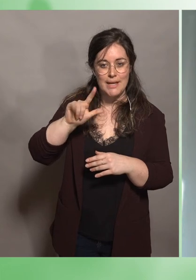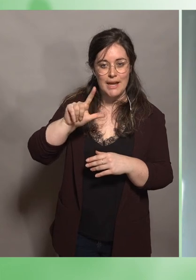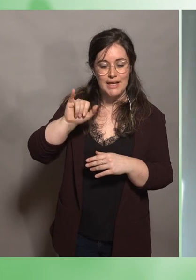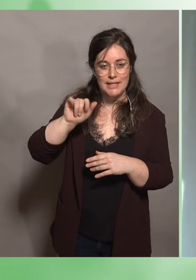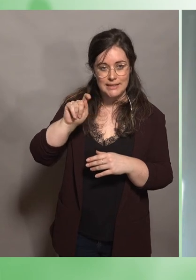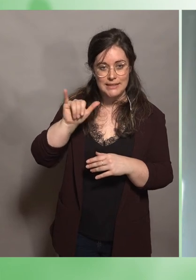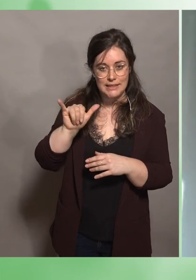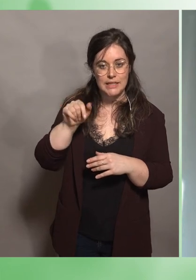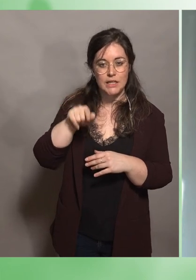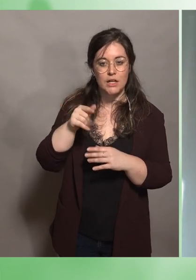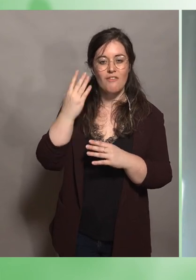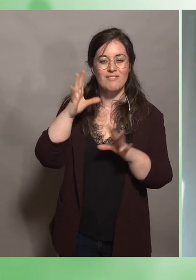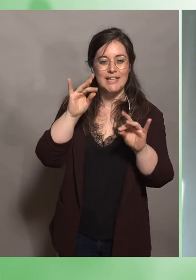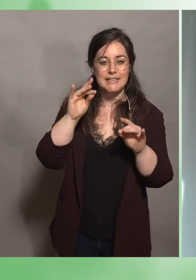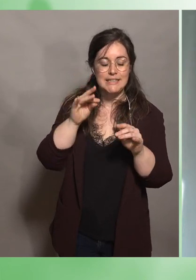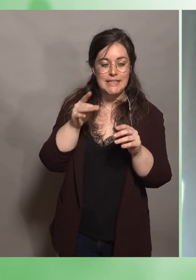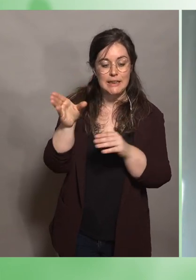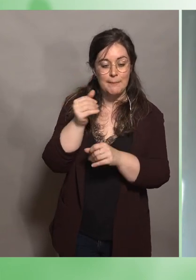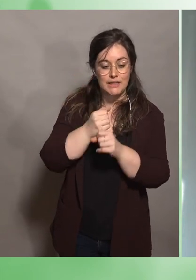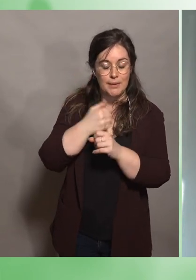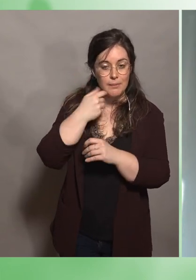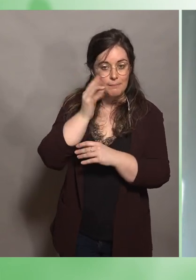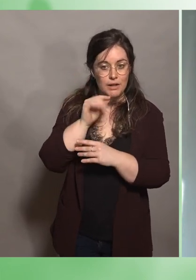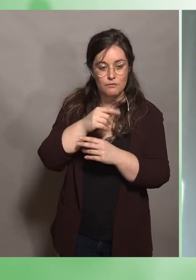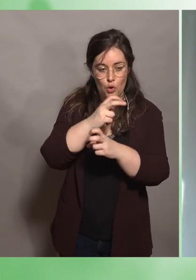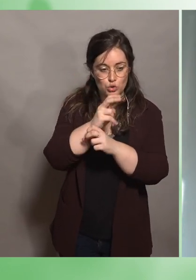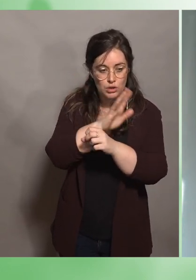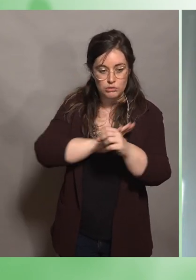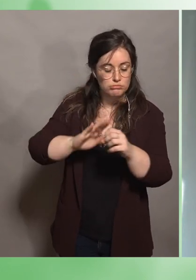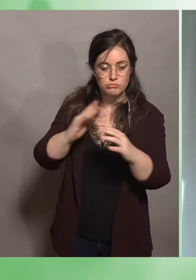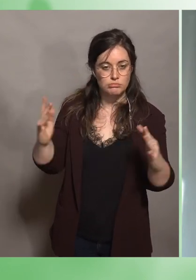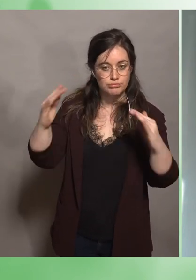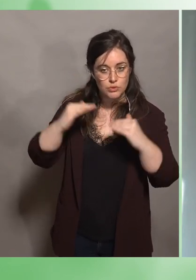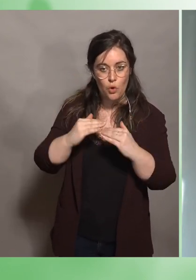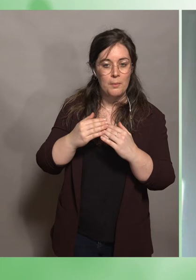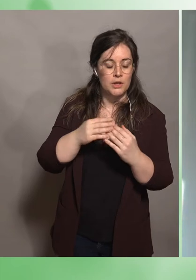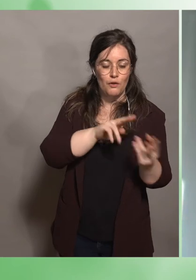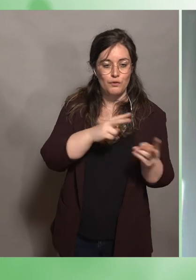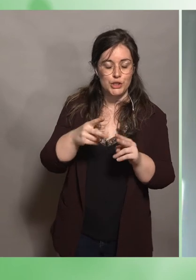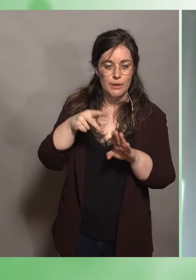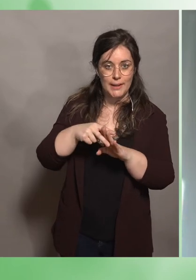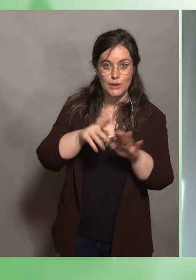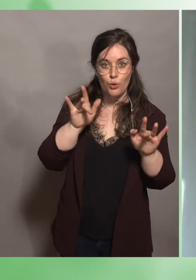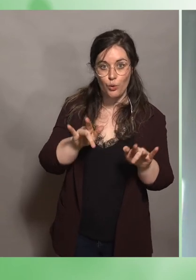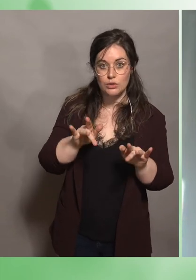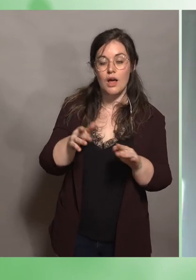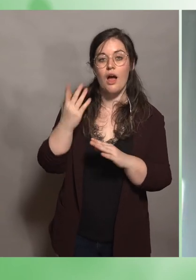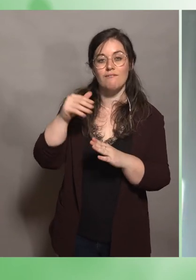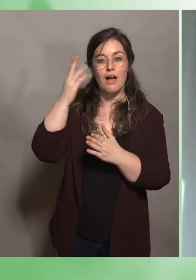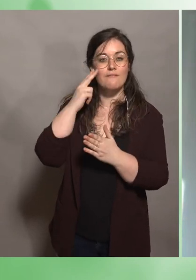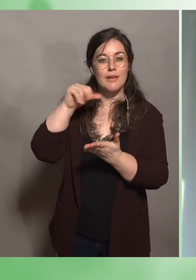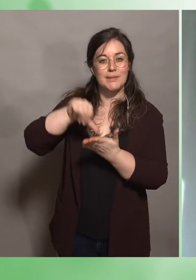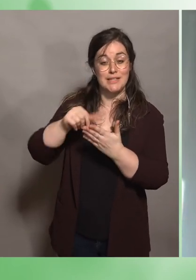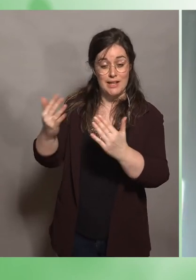sind 10 Mitarbeiterinnen aus ganz Österreich, die ganz unterschiedliche Behinderungen haben, zu uns in die Firmenzentrale gekommen. Und was